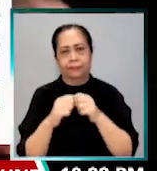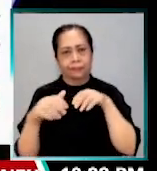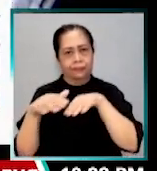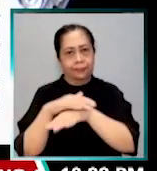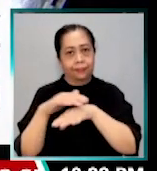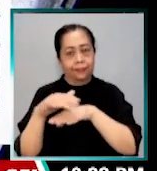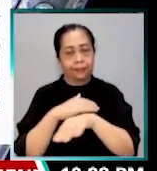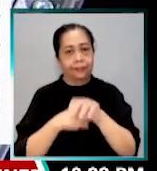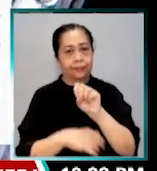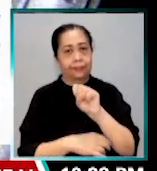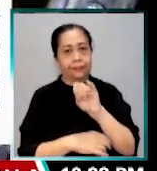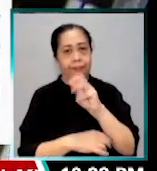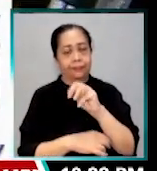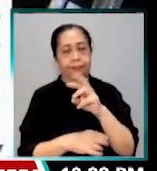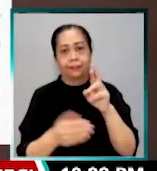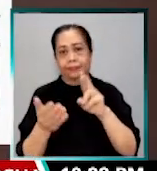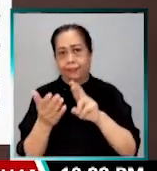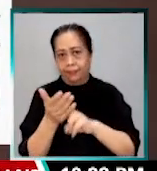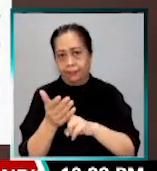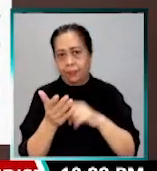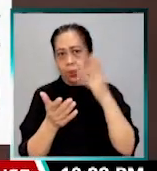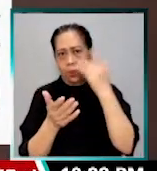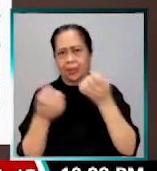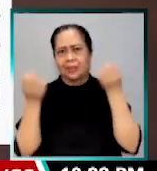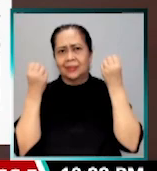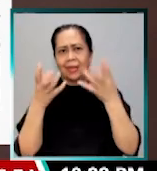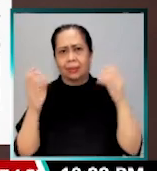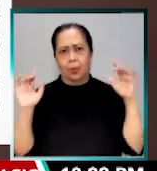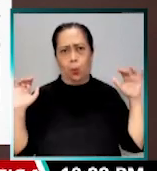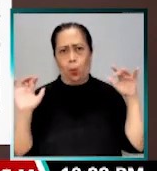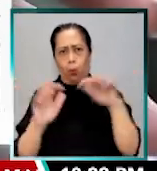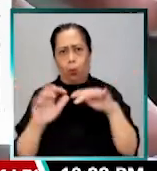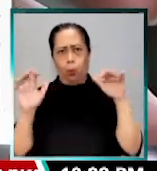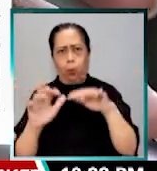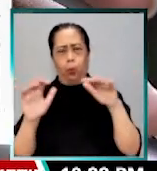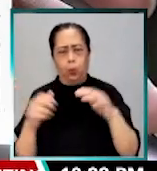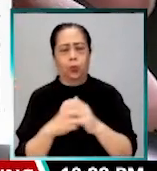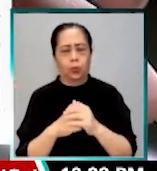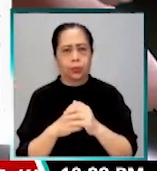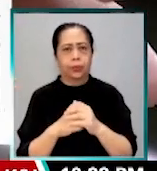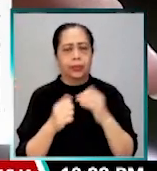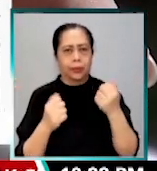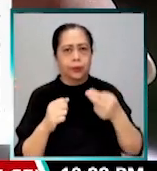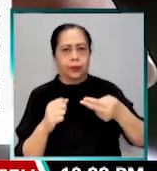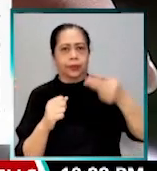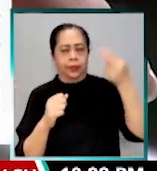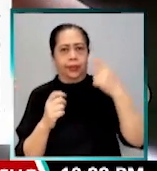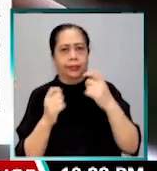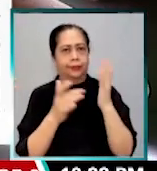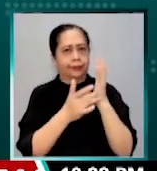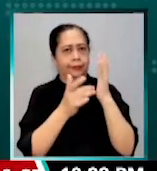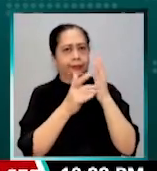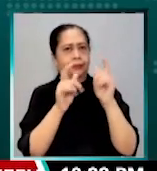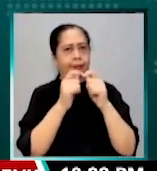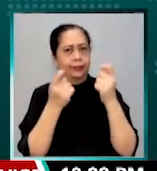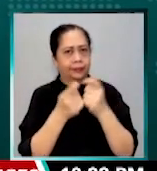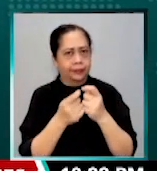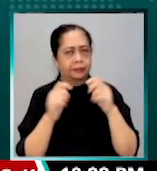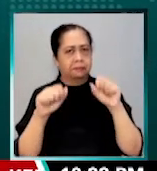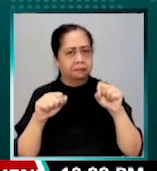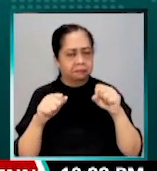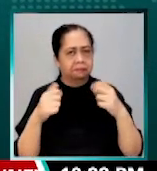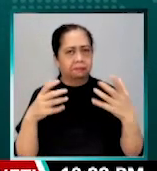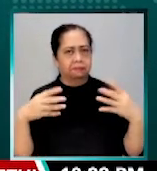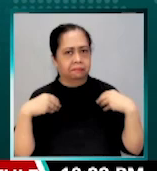SIM registration site dahil sa dami na nagpaparehistro. Pinapataas daw ng kanilang technical team ang kapasidad. Ulitin lang,